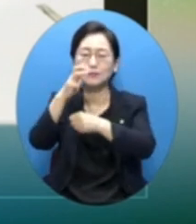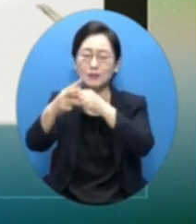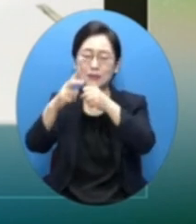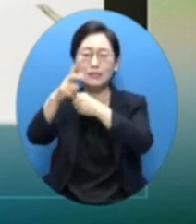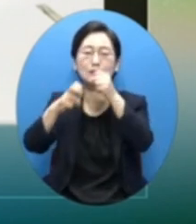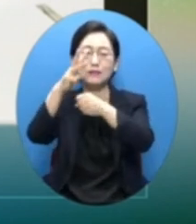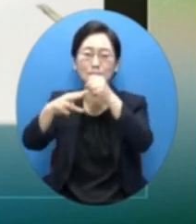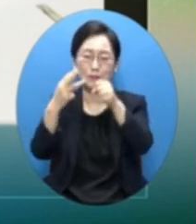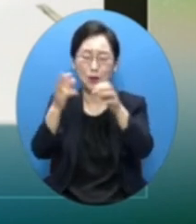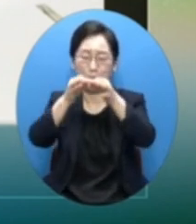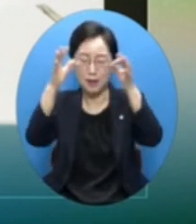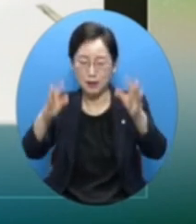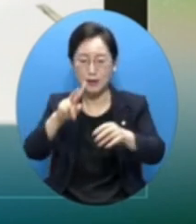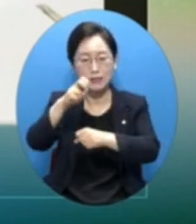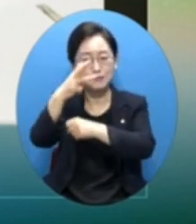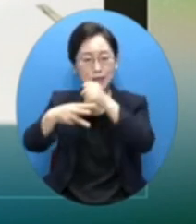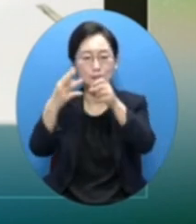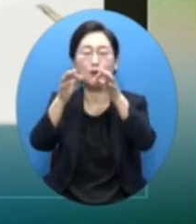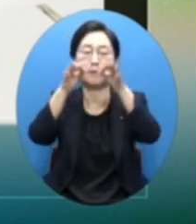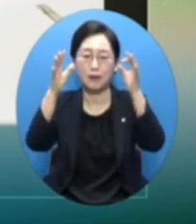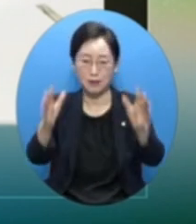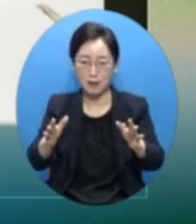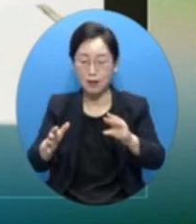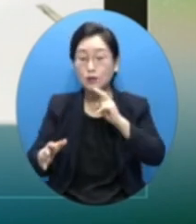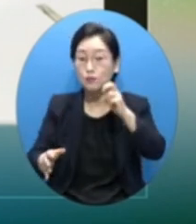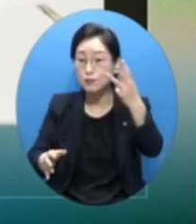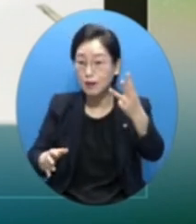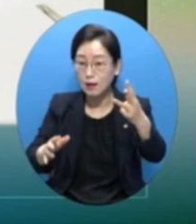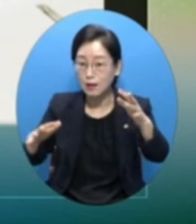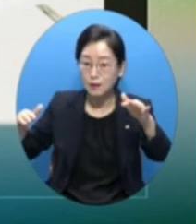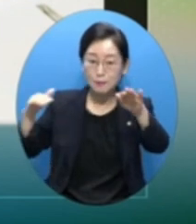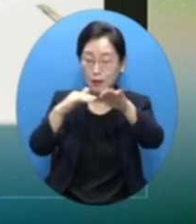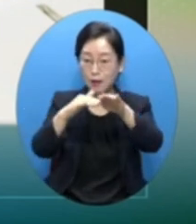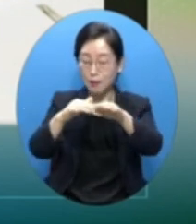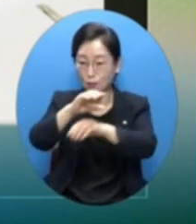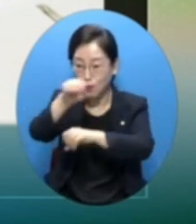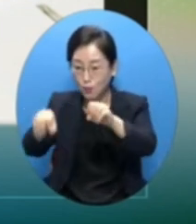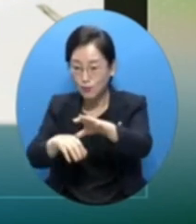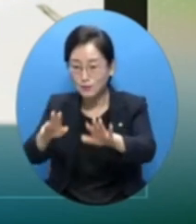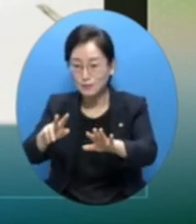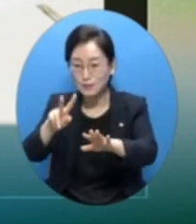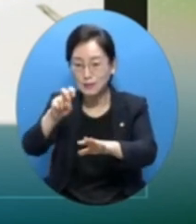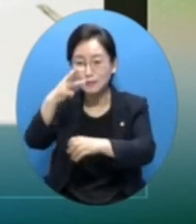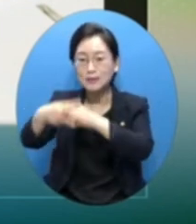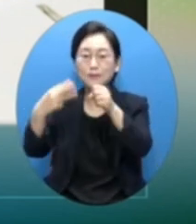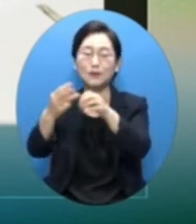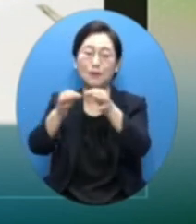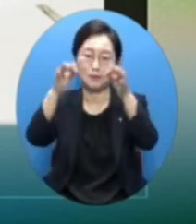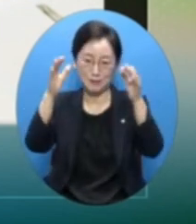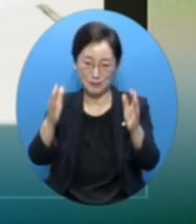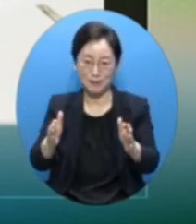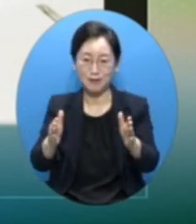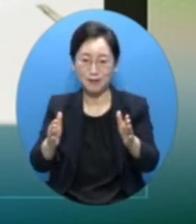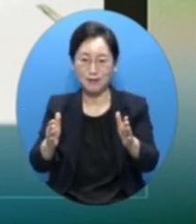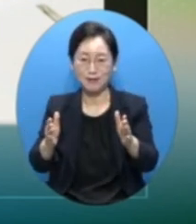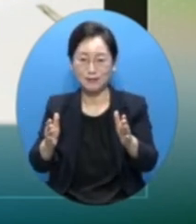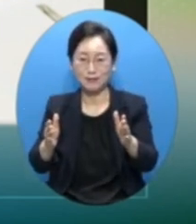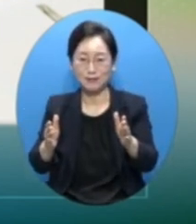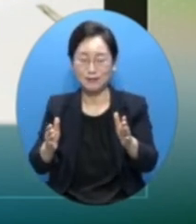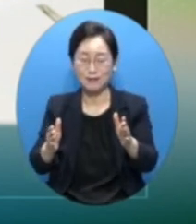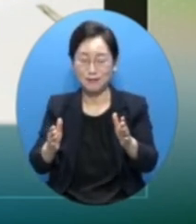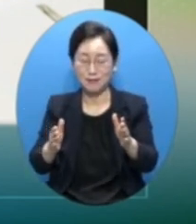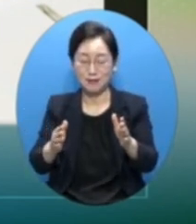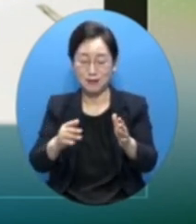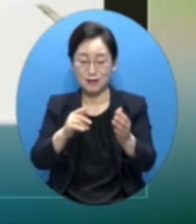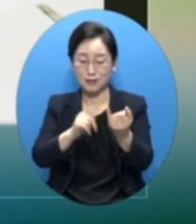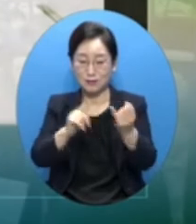23살 때 사고 났을까 올해 23년에 이 23살에 사고 났던 그 본인이 23년 만에 자기가